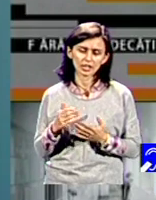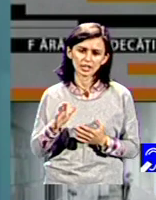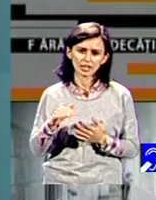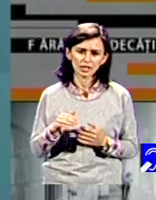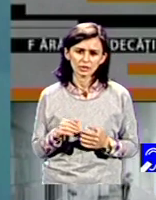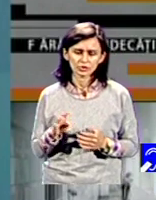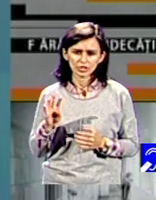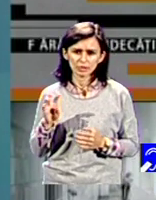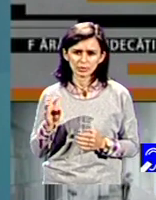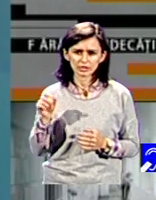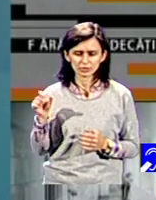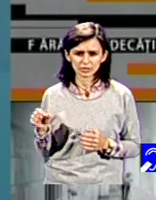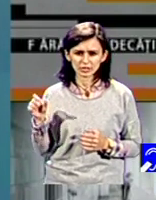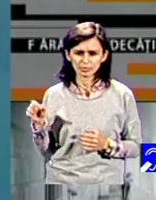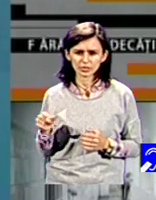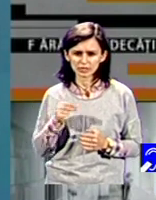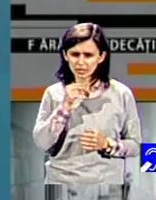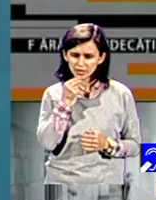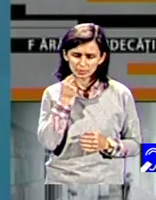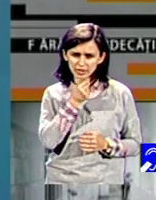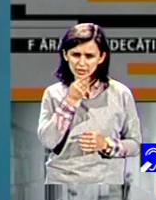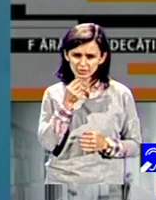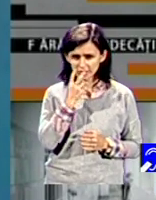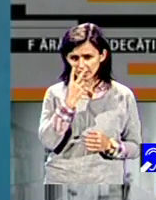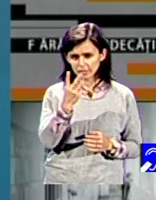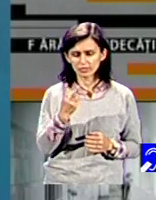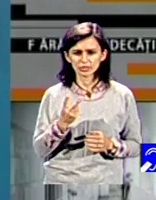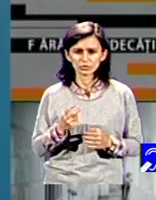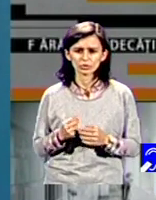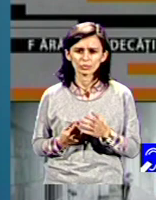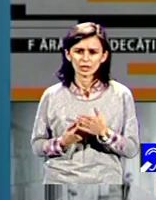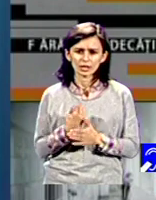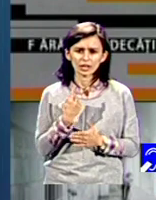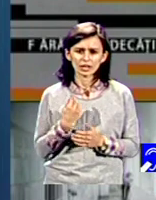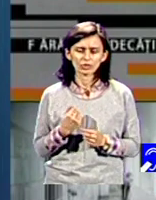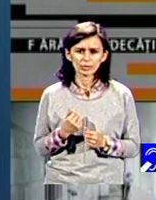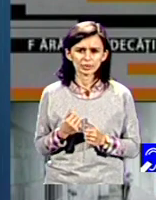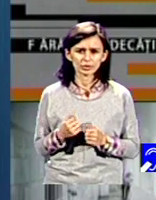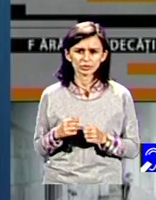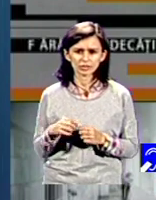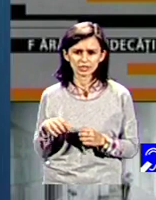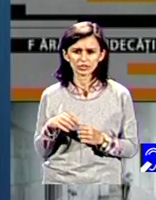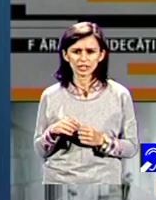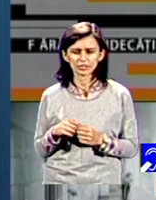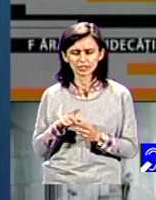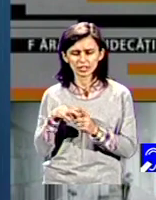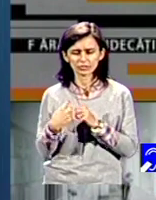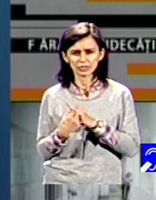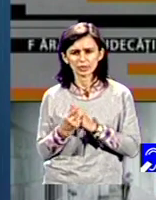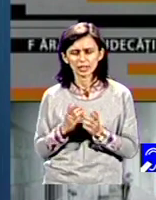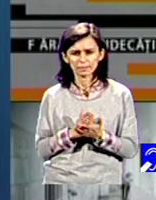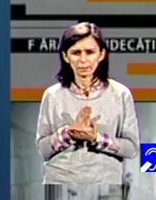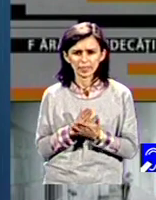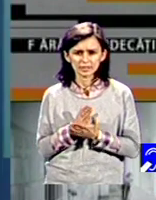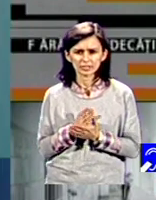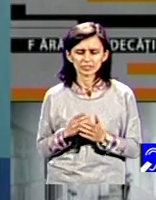400 de beneficiari am văzut acuma în contextul o văd cum răzbuni pe care și transformarea lor în servicii comunitare de de